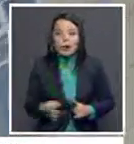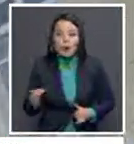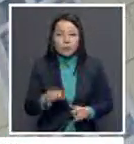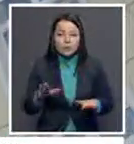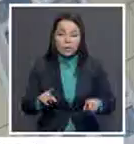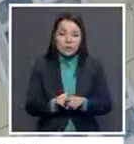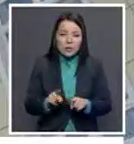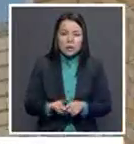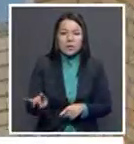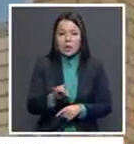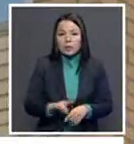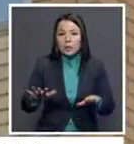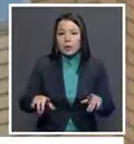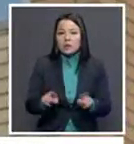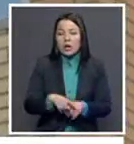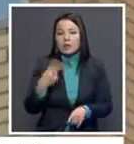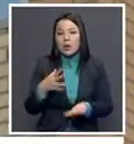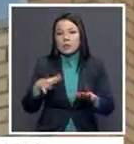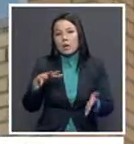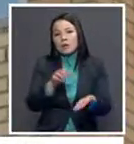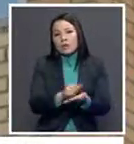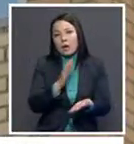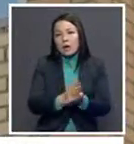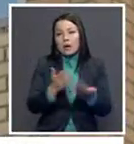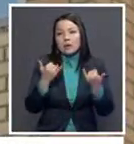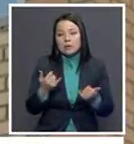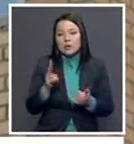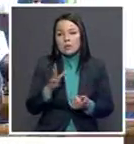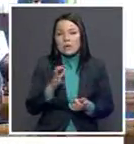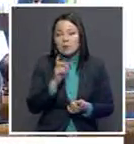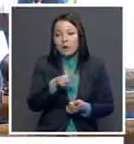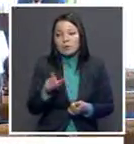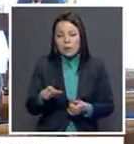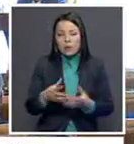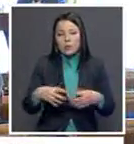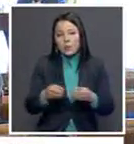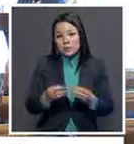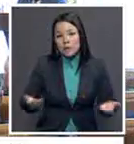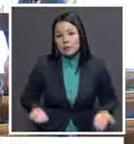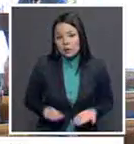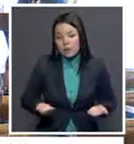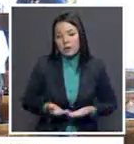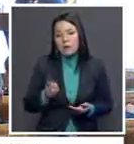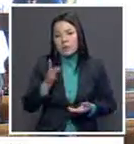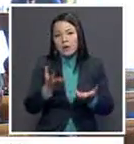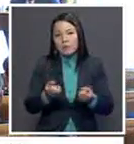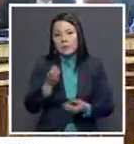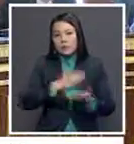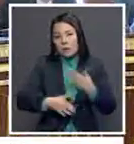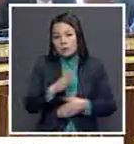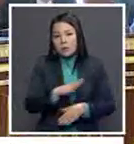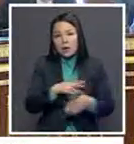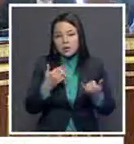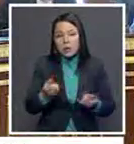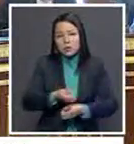бойынша республикада Астанадан кейін екінші орында келеді. Былтыр 2,5 мың отбасы пәтерге қол жеткізді. 500-ге жуық жеке тұрғын үй қолданысқа берілді.